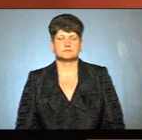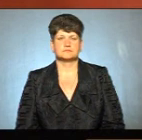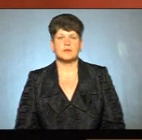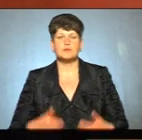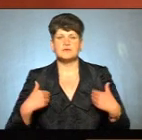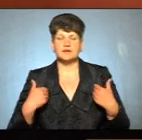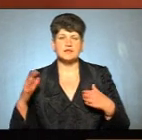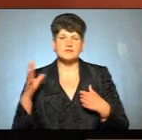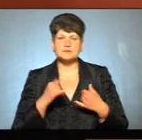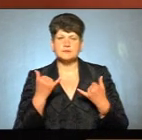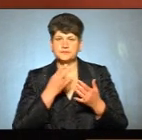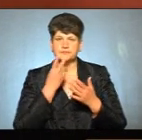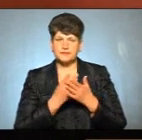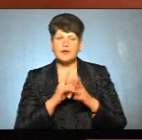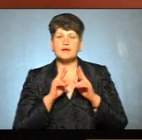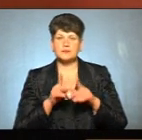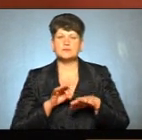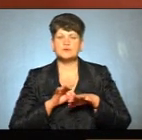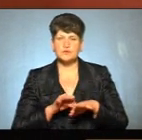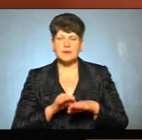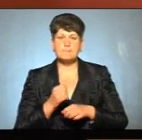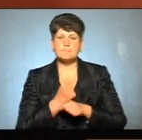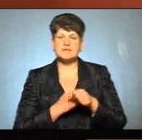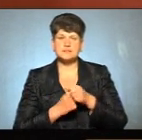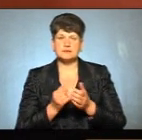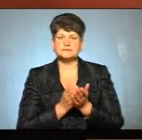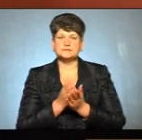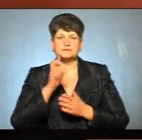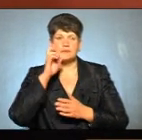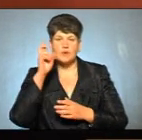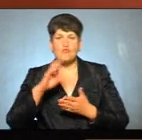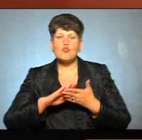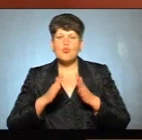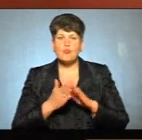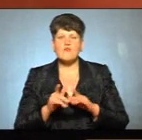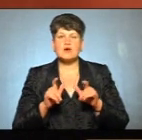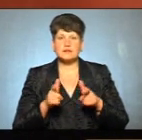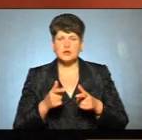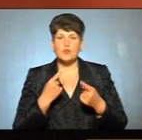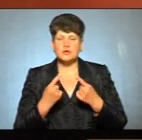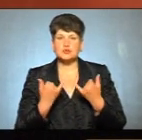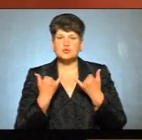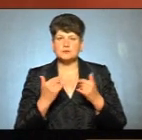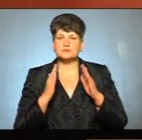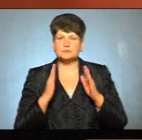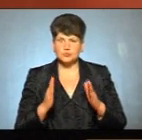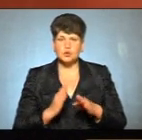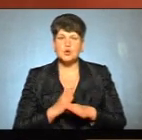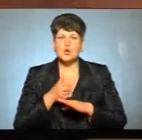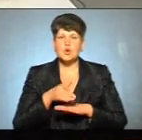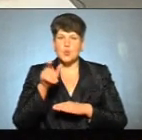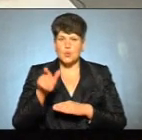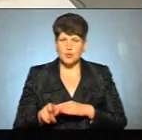Ми вітаємо всім, хто зараз з нами. Як відбуватимуться пасхальні богослужіння в умовах карантину? Говоритимемо сьогодні і гості